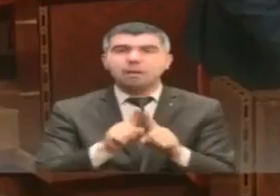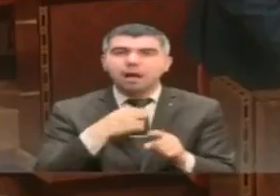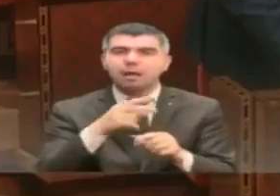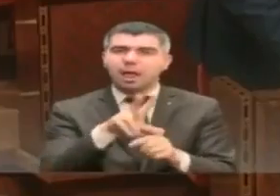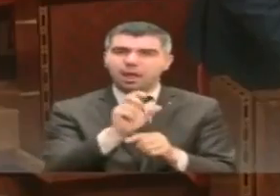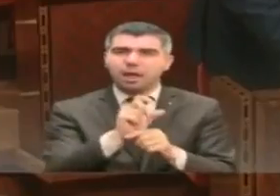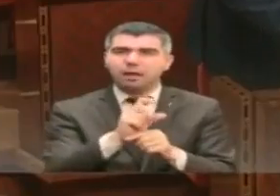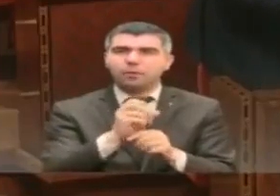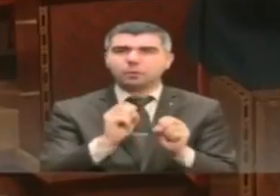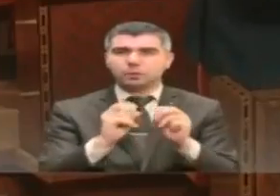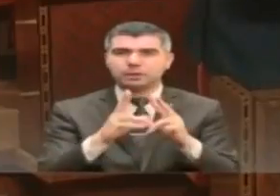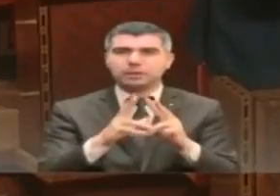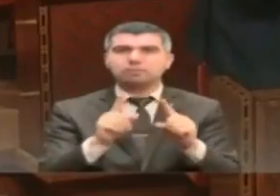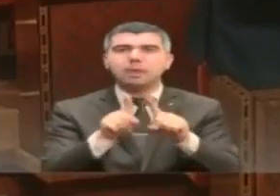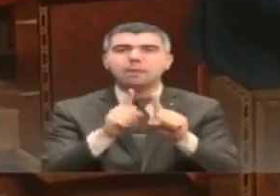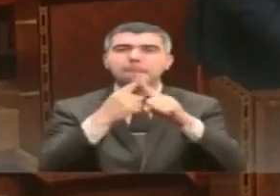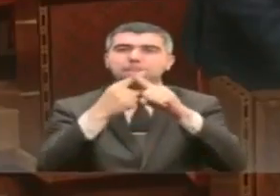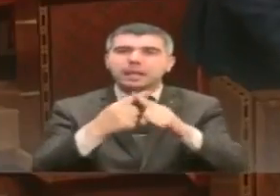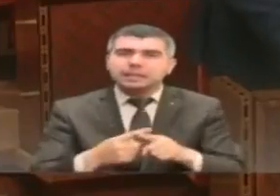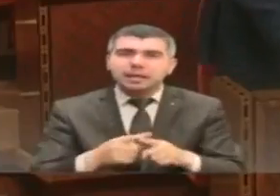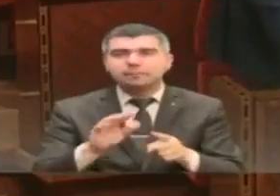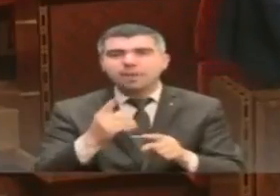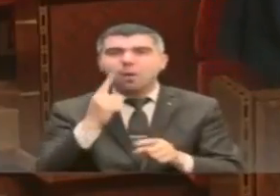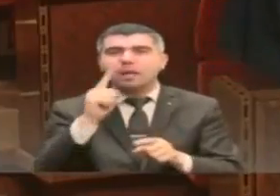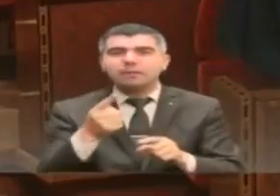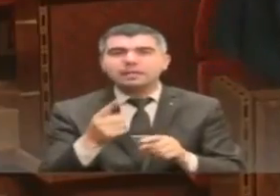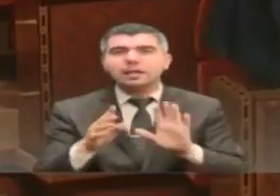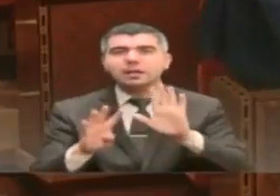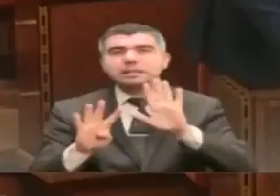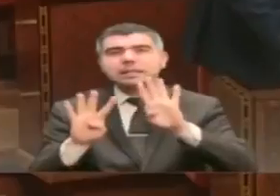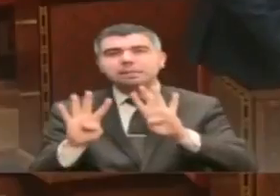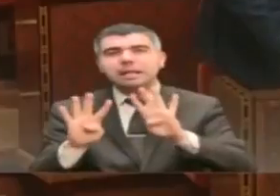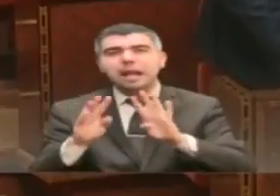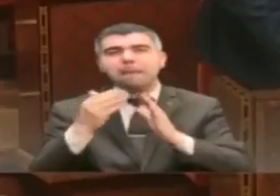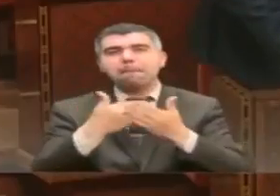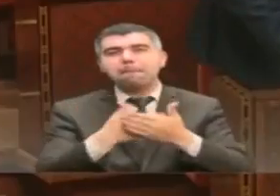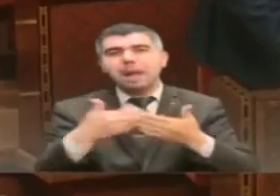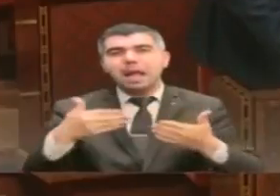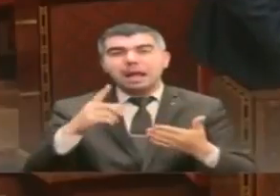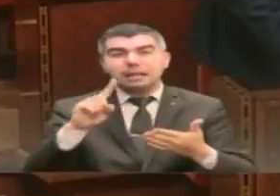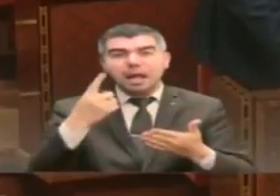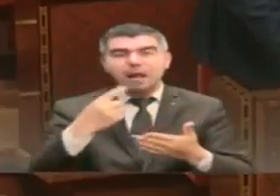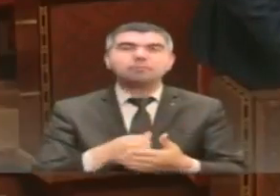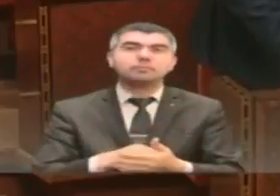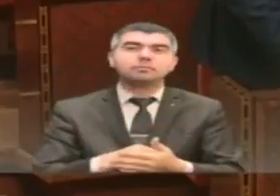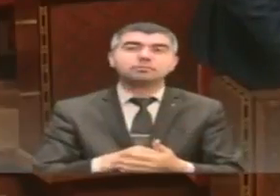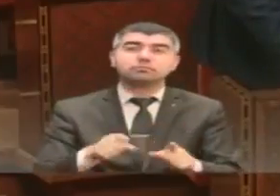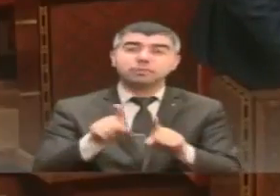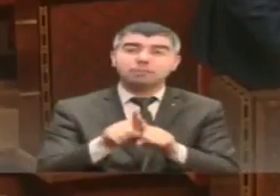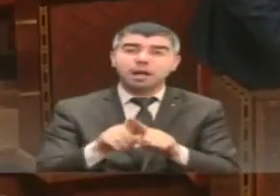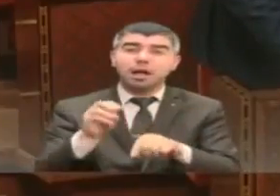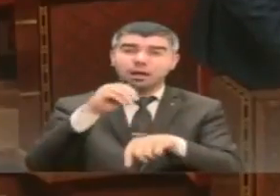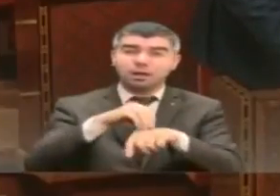الموارد المالية المرصودة، لأن عندنا واحد الفارق ديال 1.8 ديال المليار ديال الدرهم الذي نسعى إلى أن ندبره في